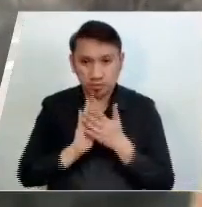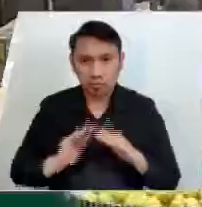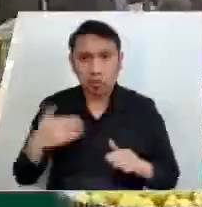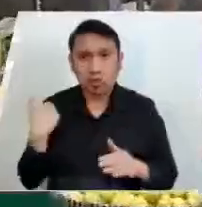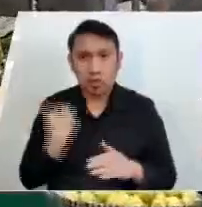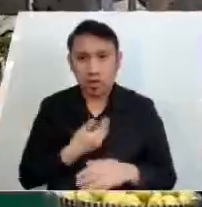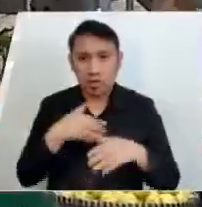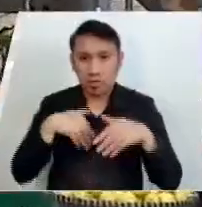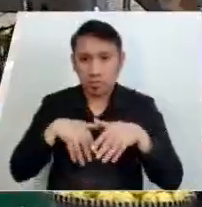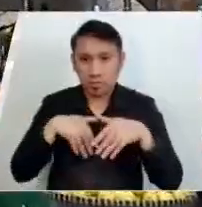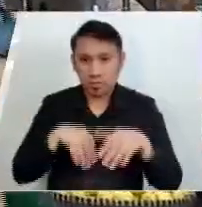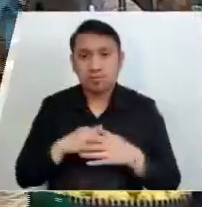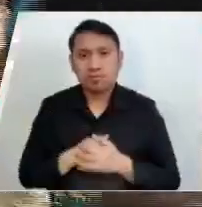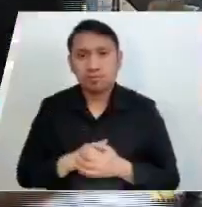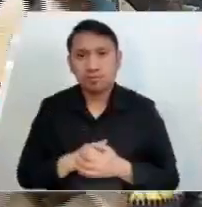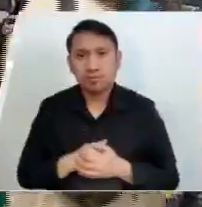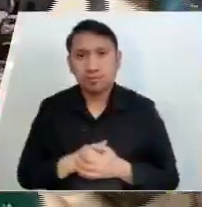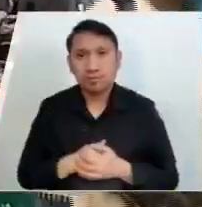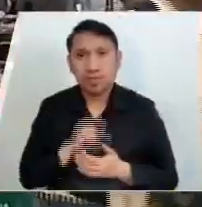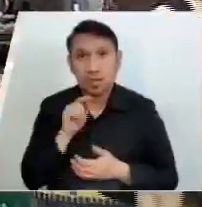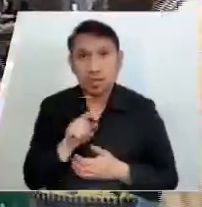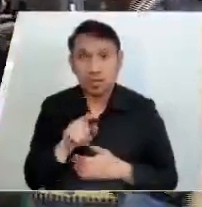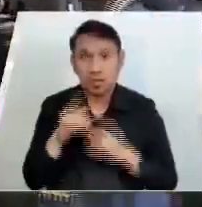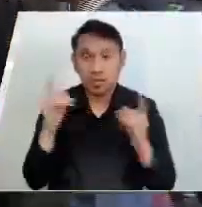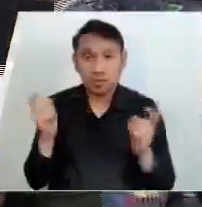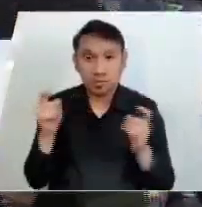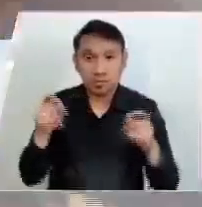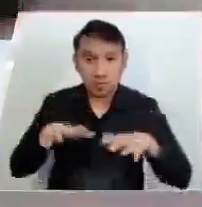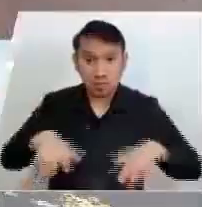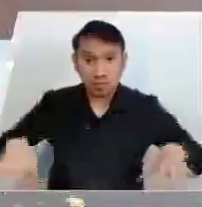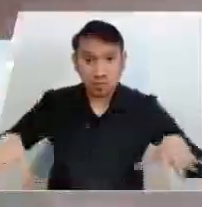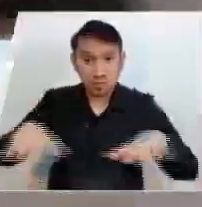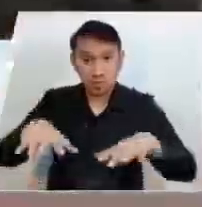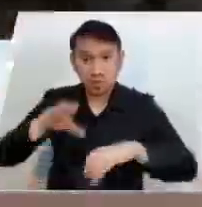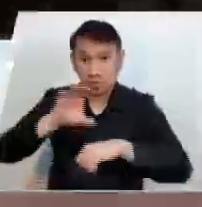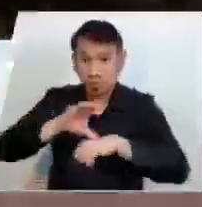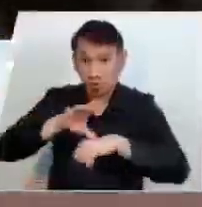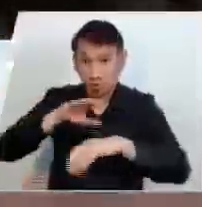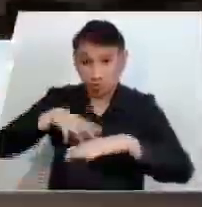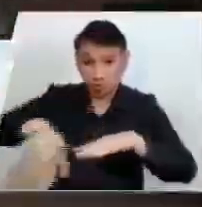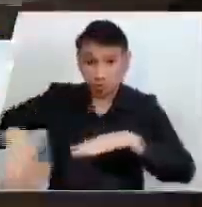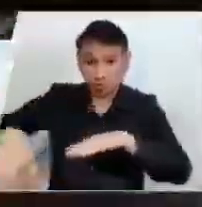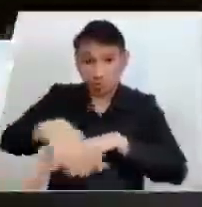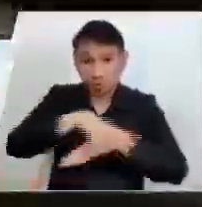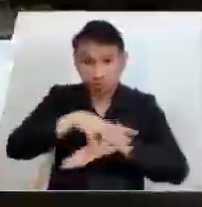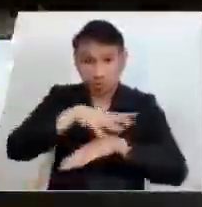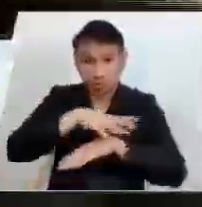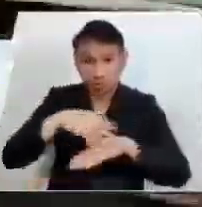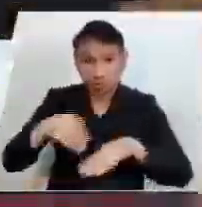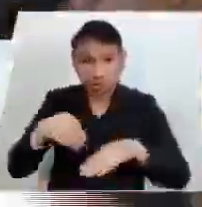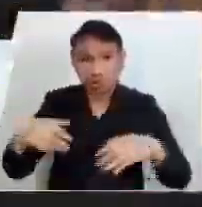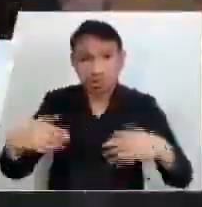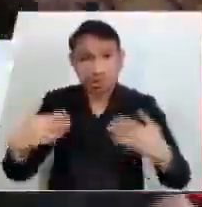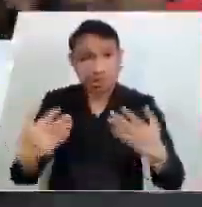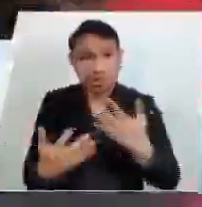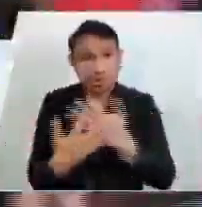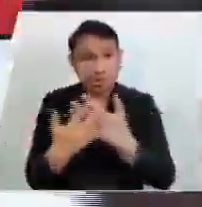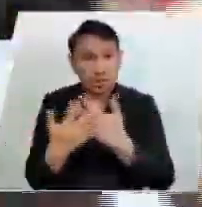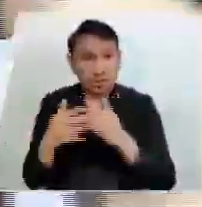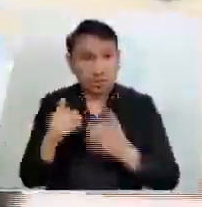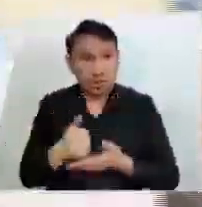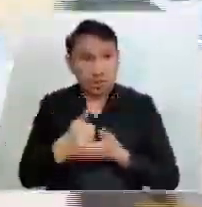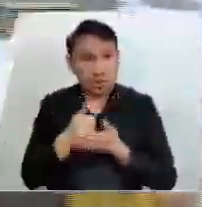2024. Inihahanda na rin ang paligid ng Quiapo Church. Napapaligiran pa rin ang steel fence ang Plaza Miranda para makatulong sa crowd